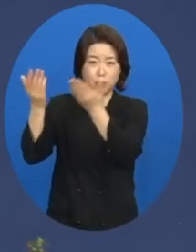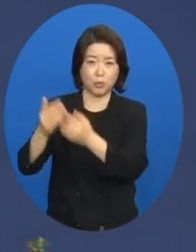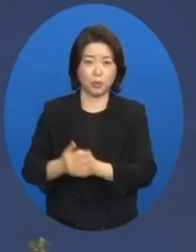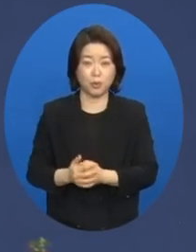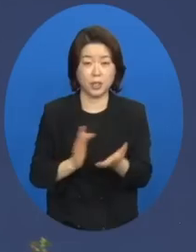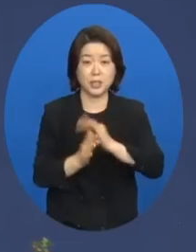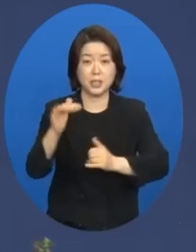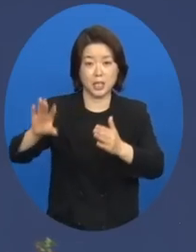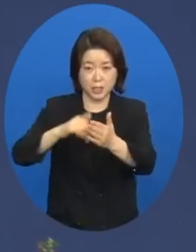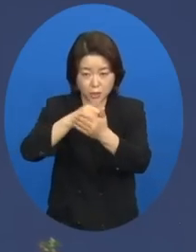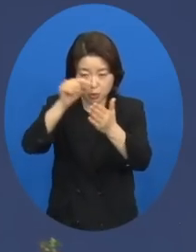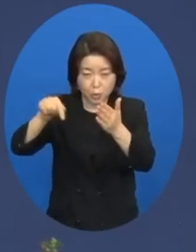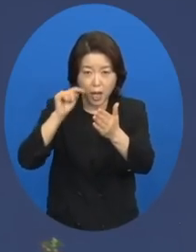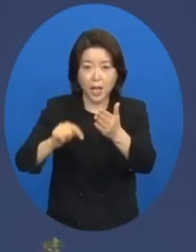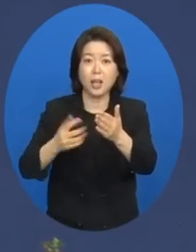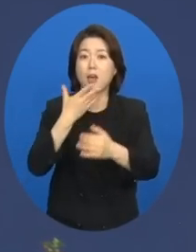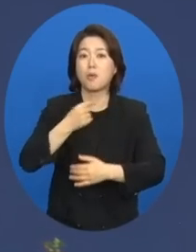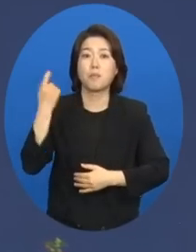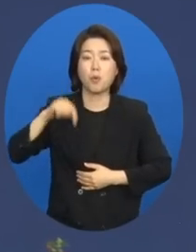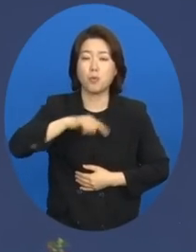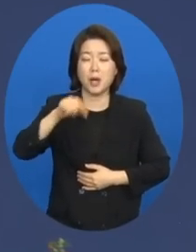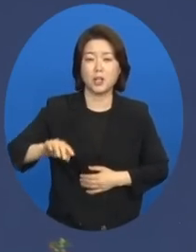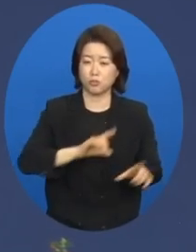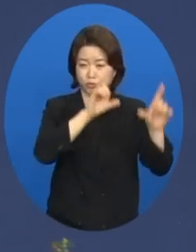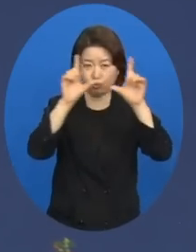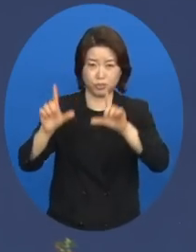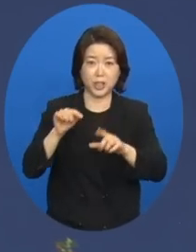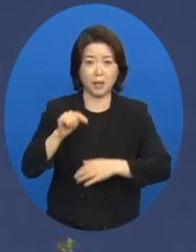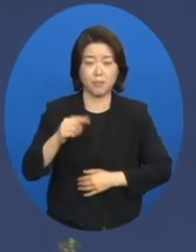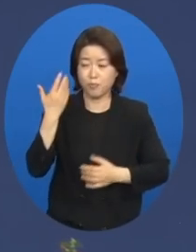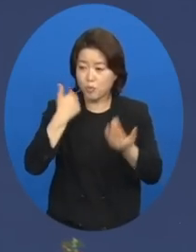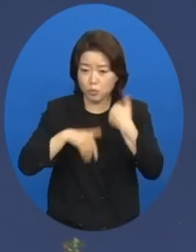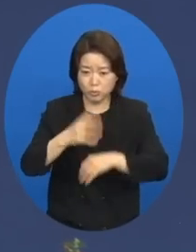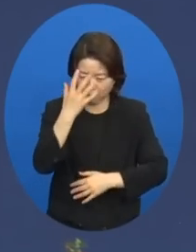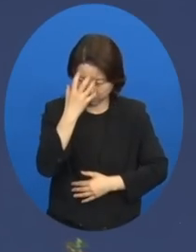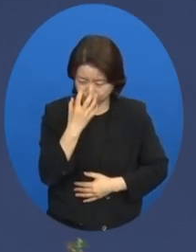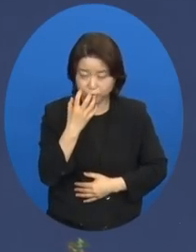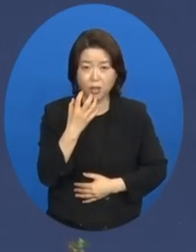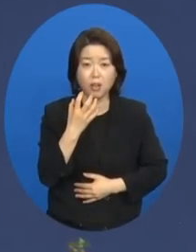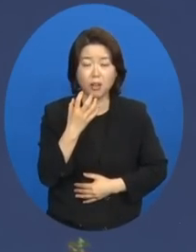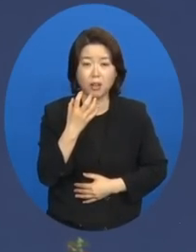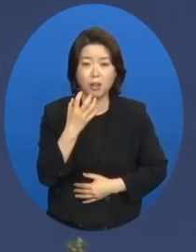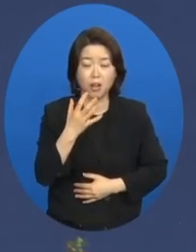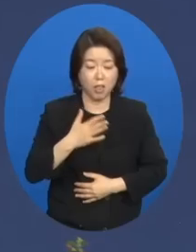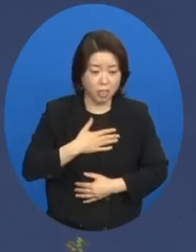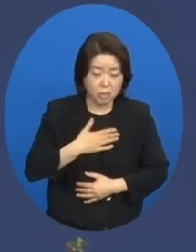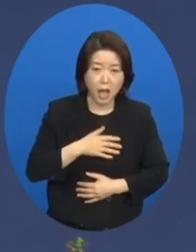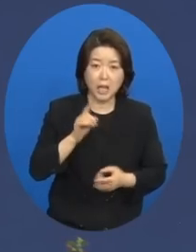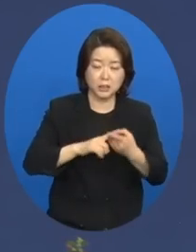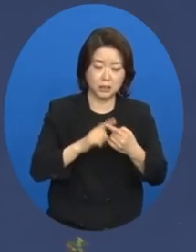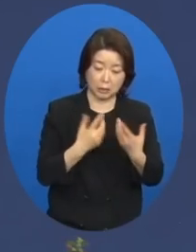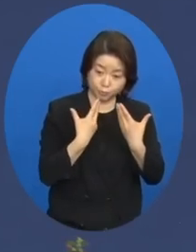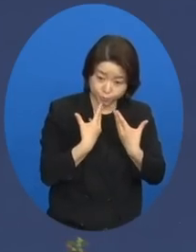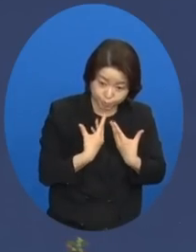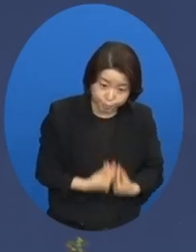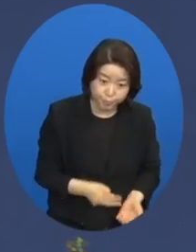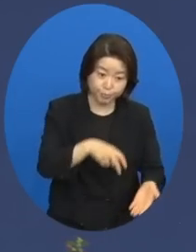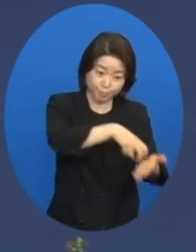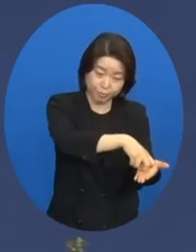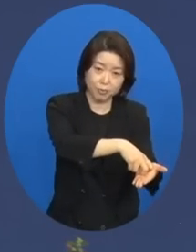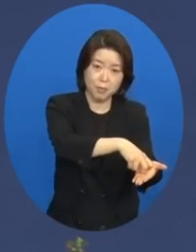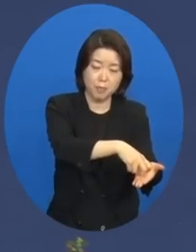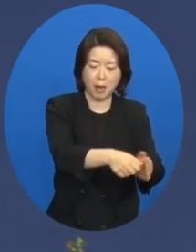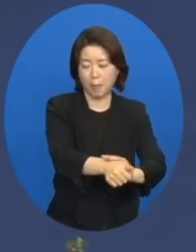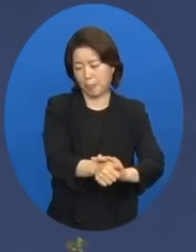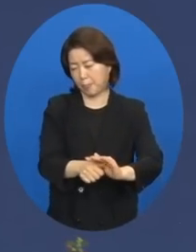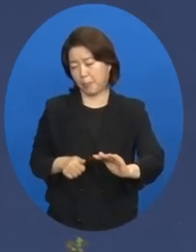그리스도 안에 있는 복음 안에 있는 우리의 삶을 누구도 우울하게 하거나 우리를 그냥 주저앉히거나 우리를 뒤로